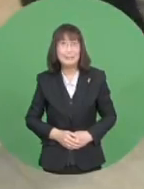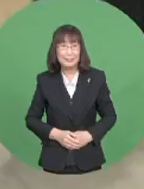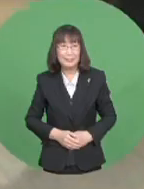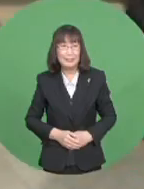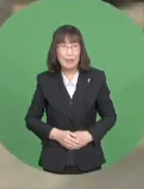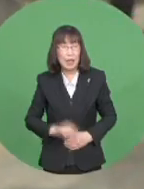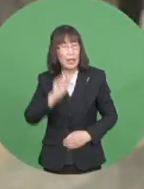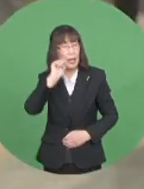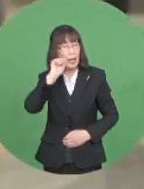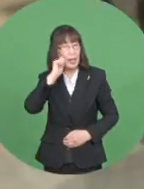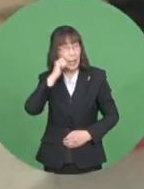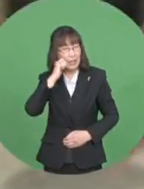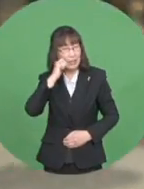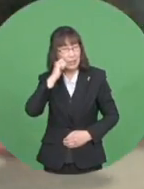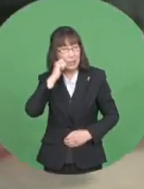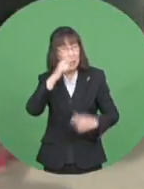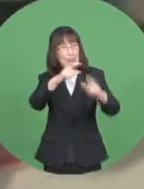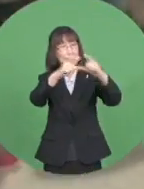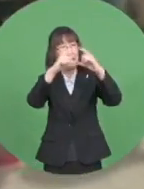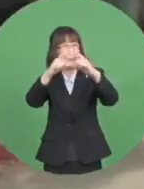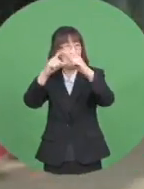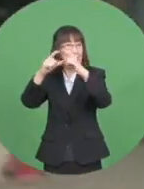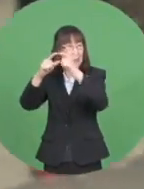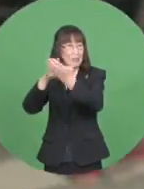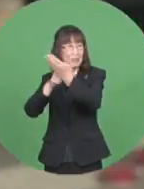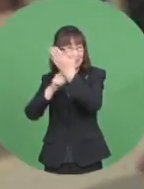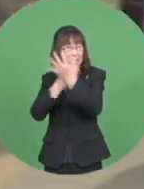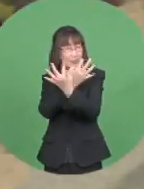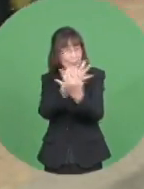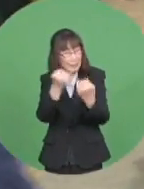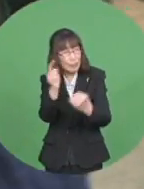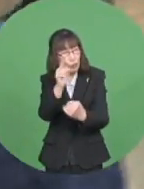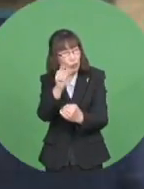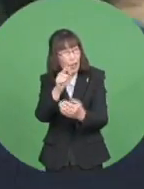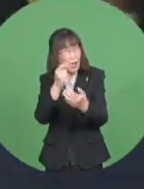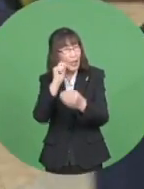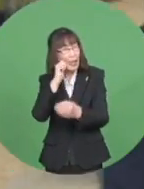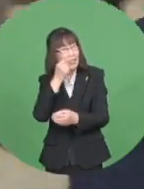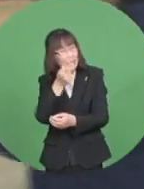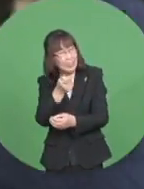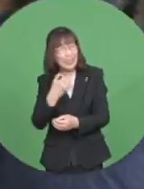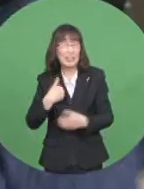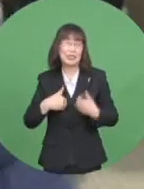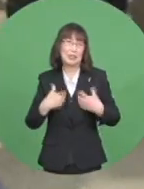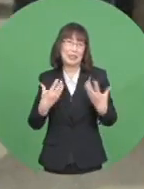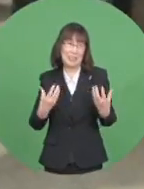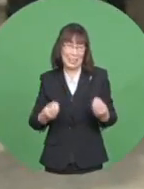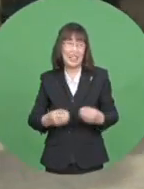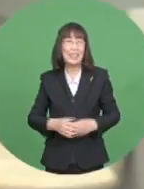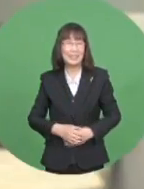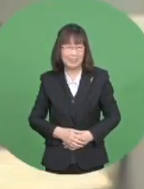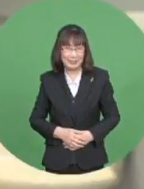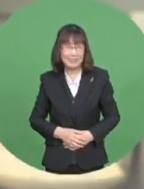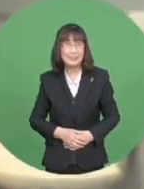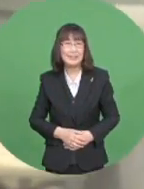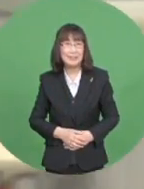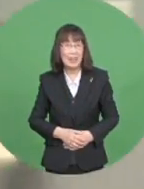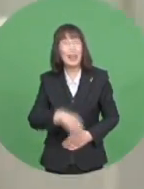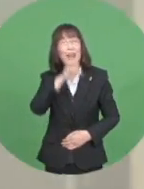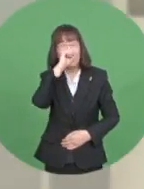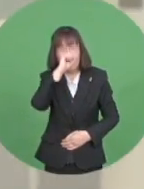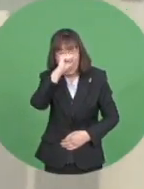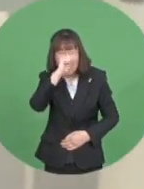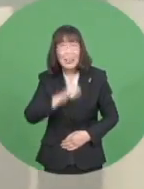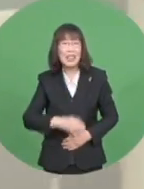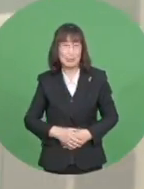なんか漢字がいっぱい出てきて、どんな漢字が出てくるのかが楽しみ。 いっぱい触った？ うん、 よかったですよ。な